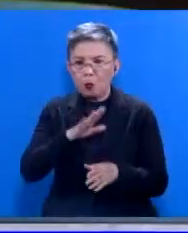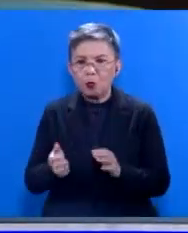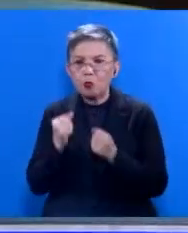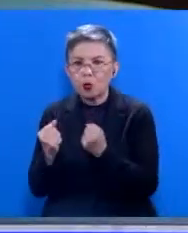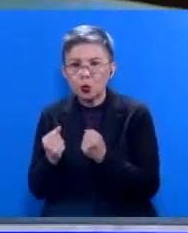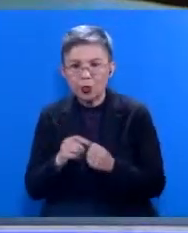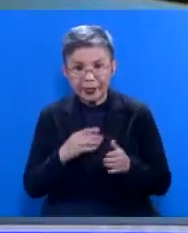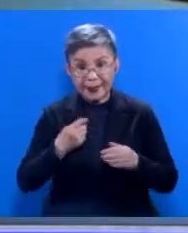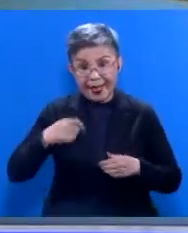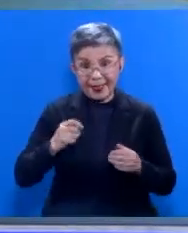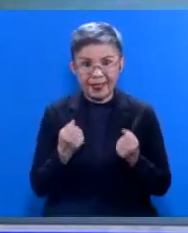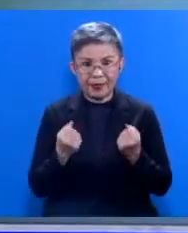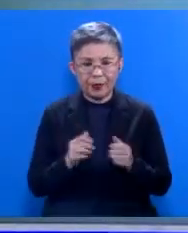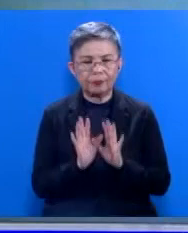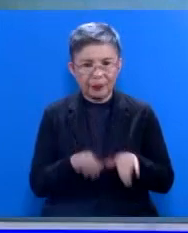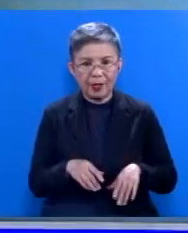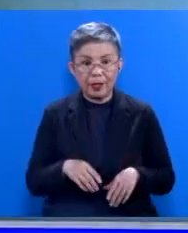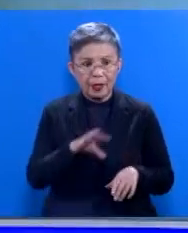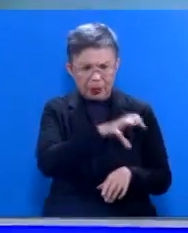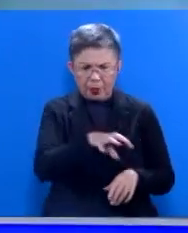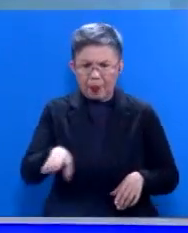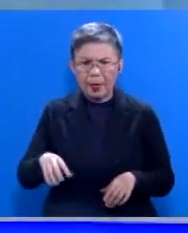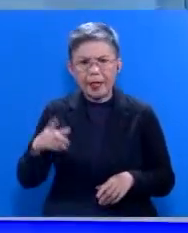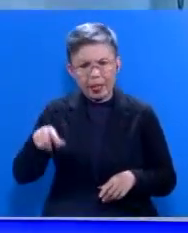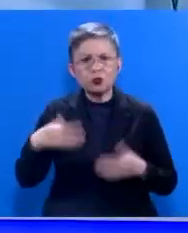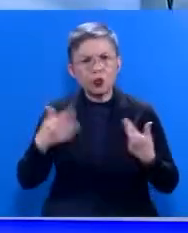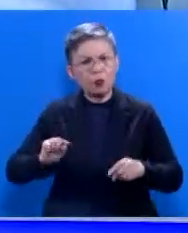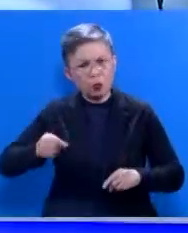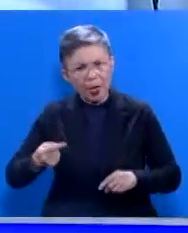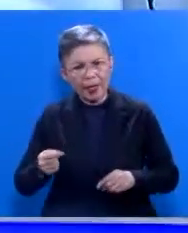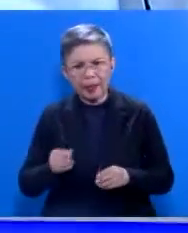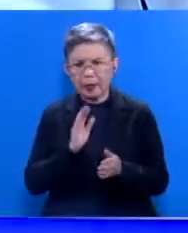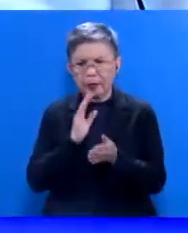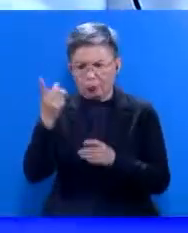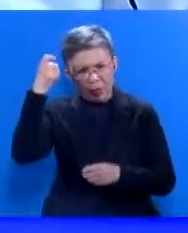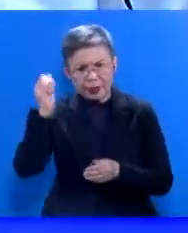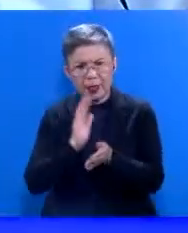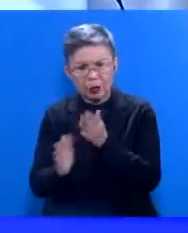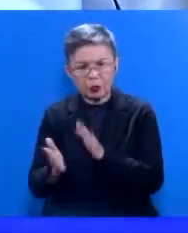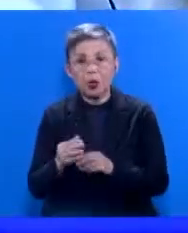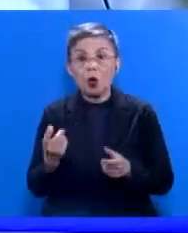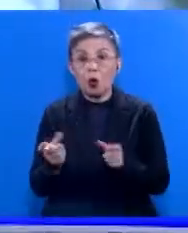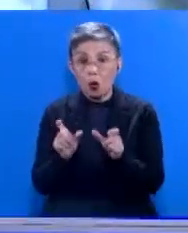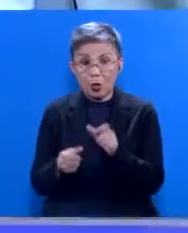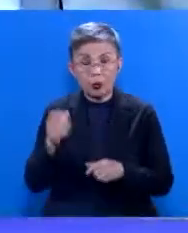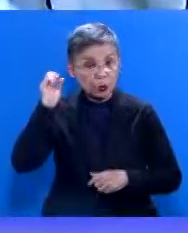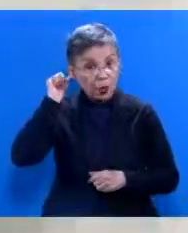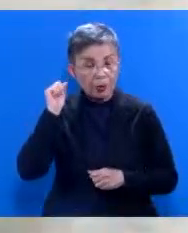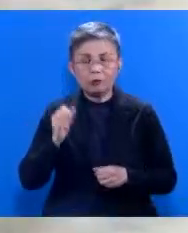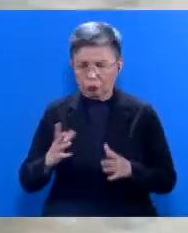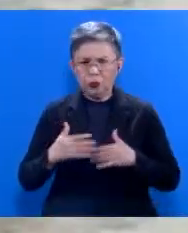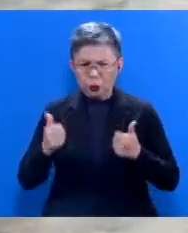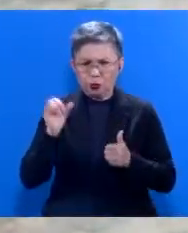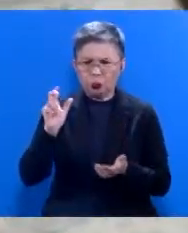sekolah. Sementara di sebagian daerah sudah lebih dulu memulai belajar di sekolah yang disambut baik orang tua murid.